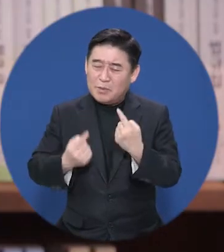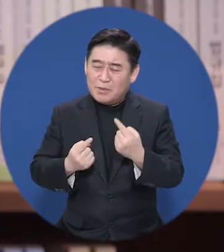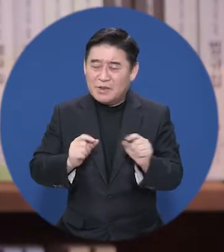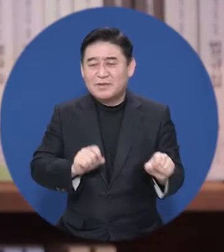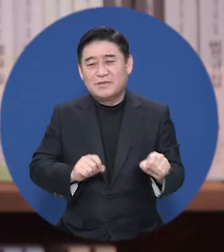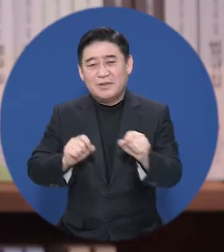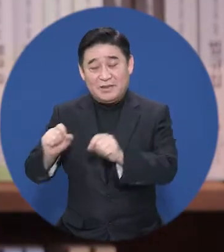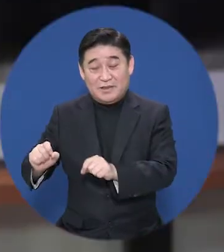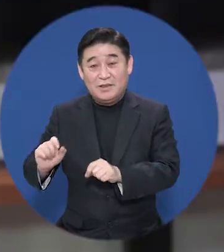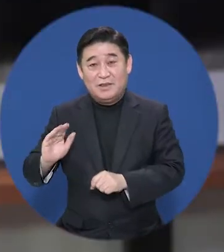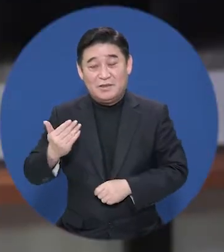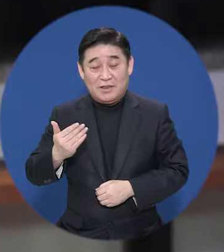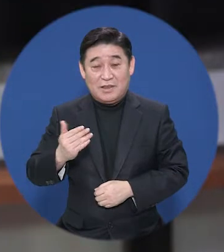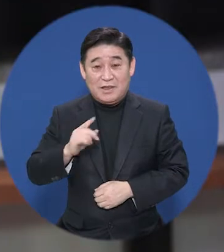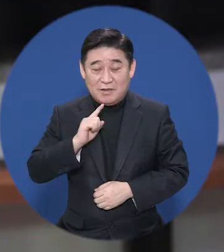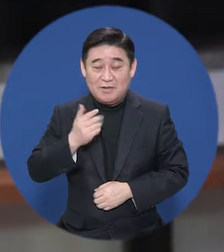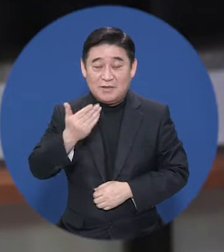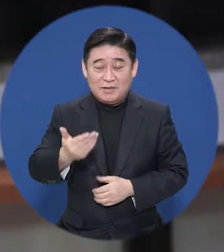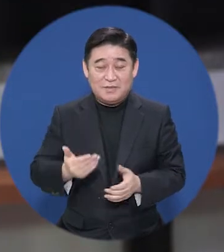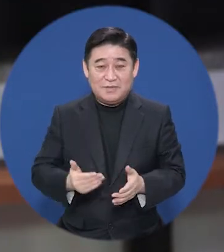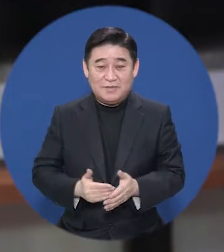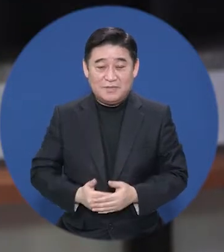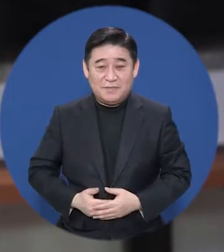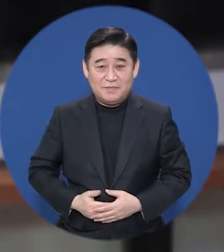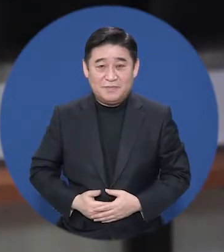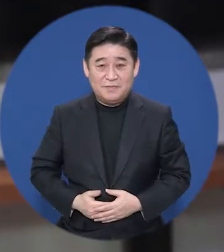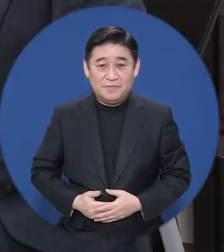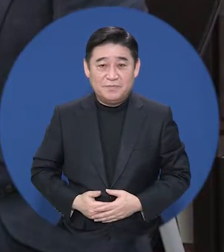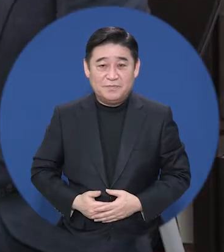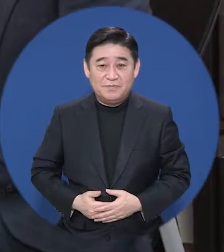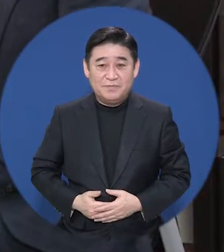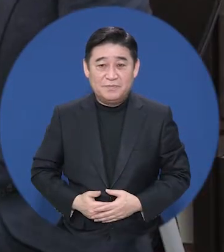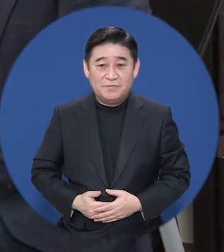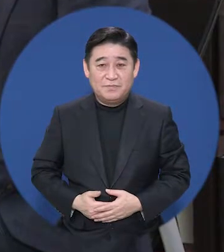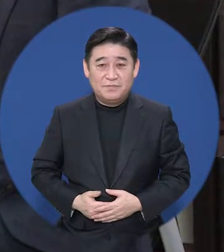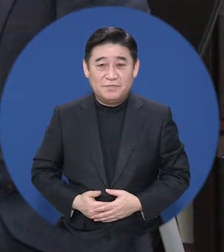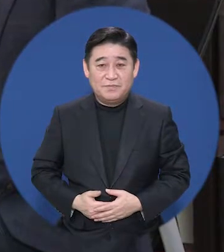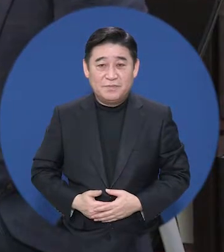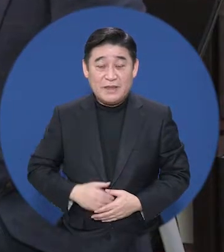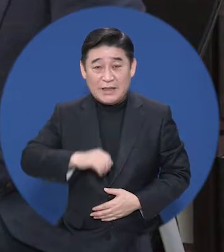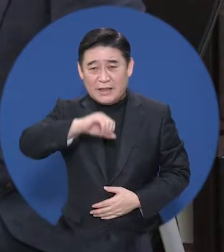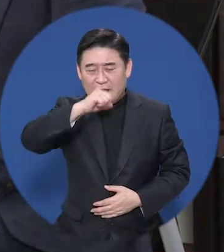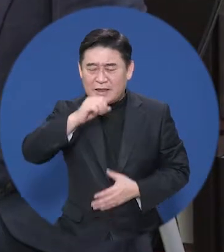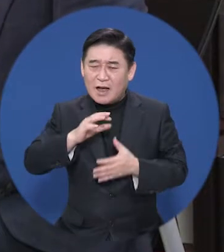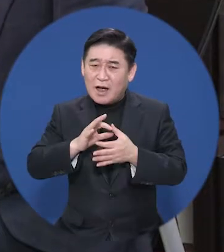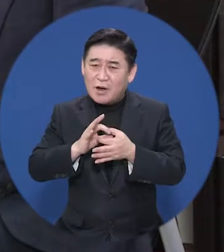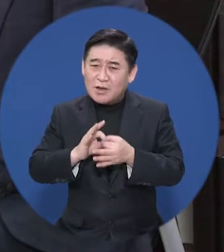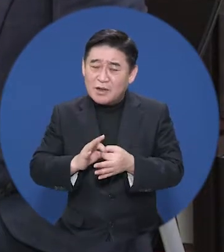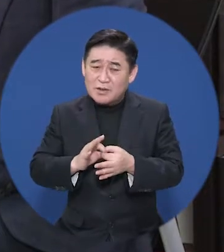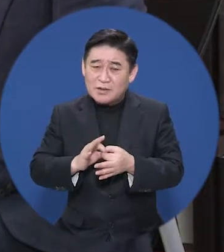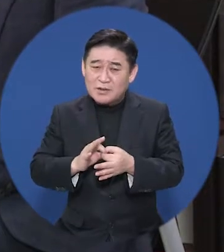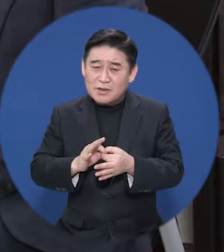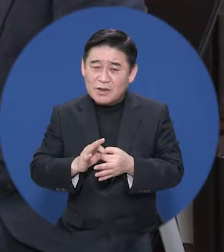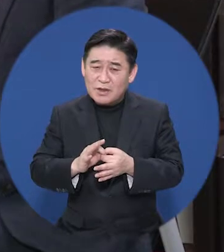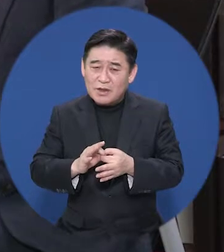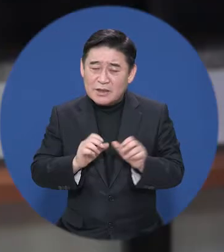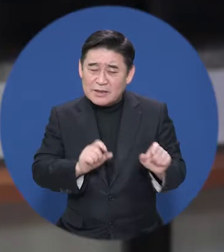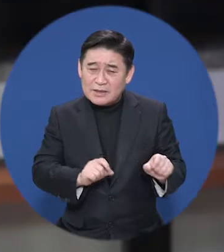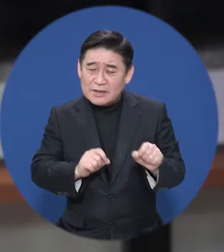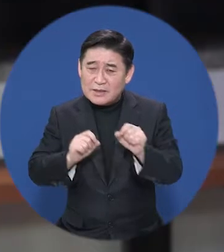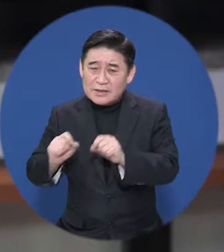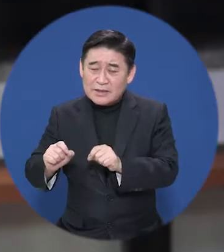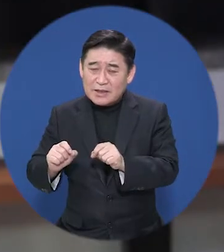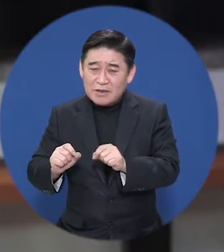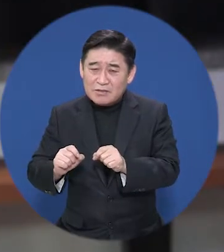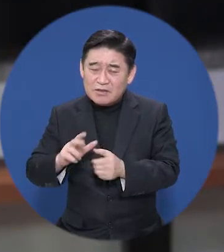좀 지연이 됐다 이렇게 말씀을 드리는 게 좋을 것 같습니다. 예. 이런 그 예산과 관련해서 약간의 그 지연,